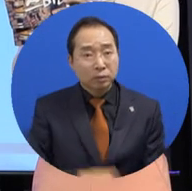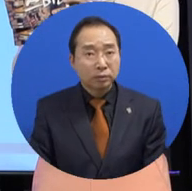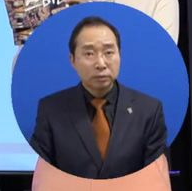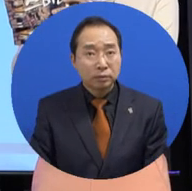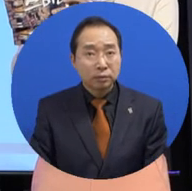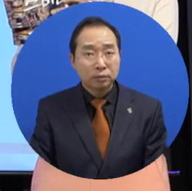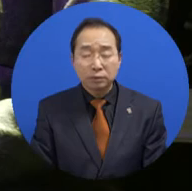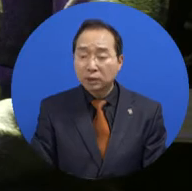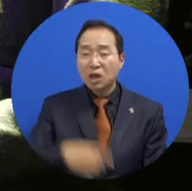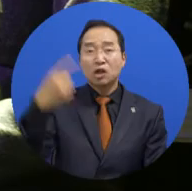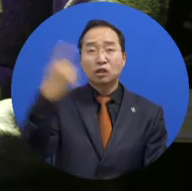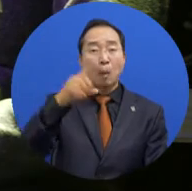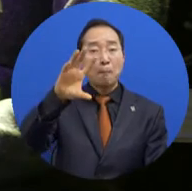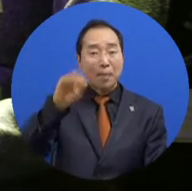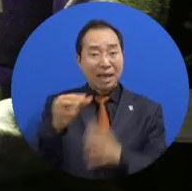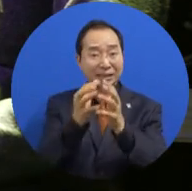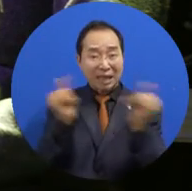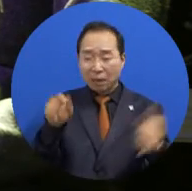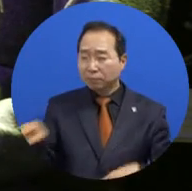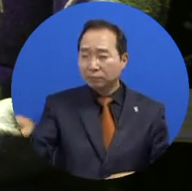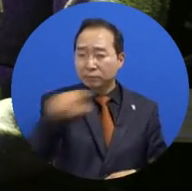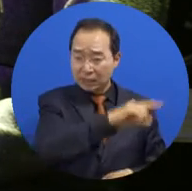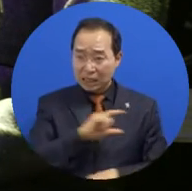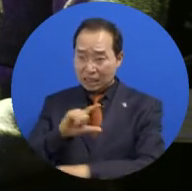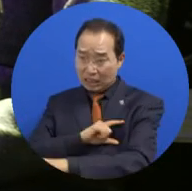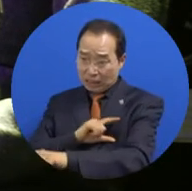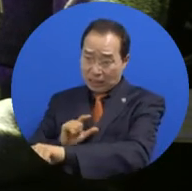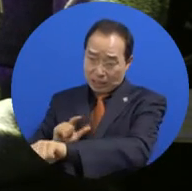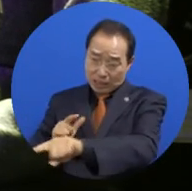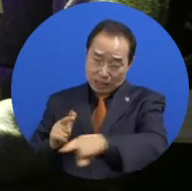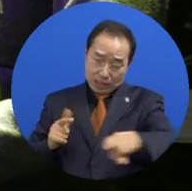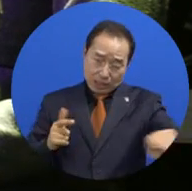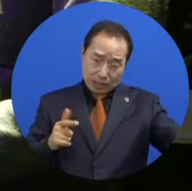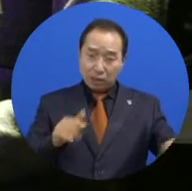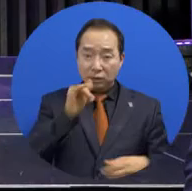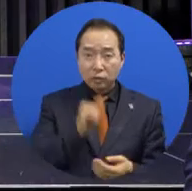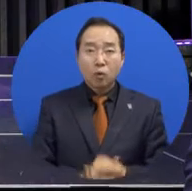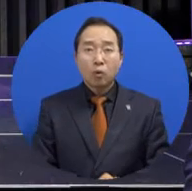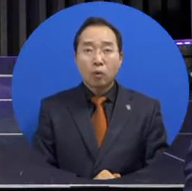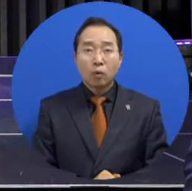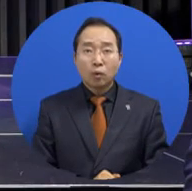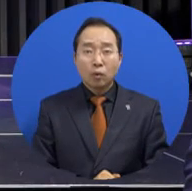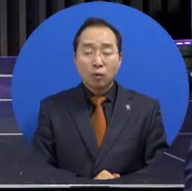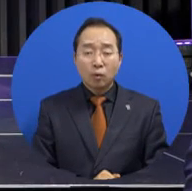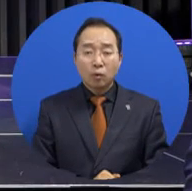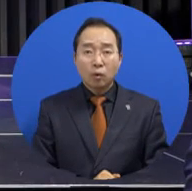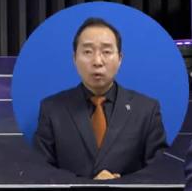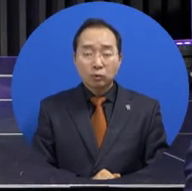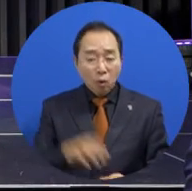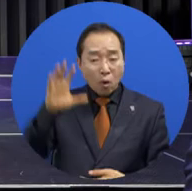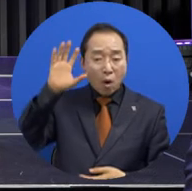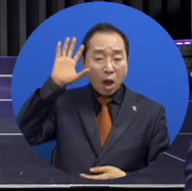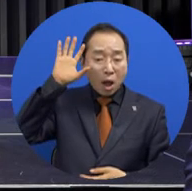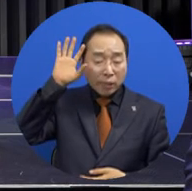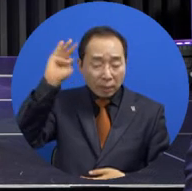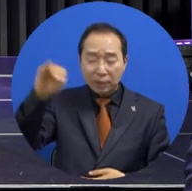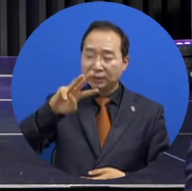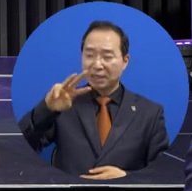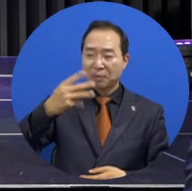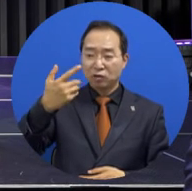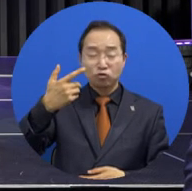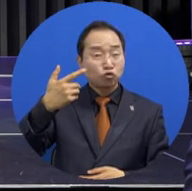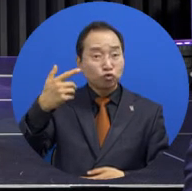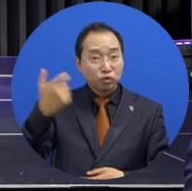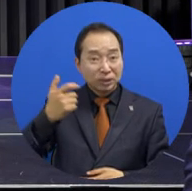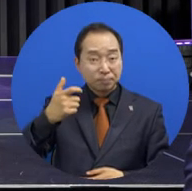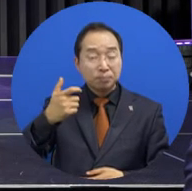없다. 천만 사람에게는 천만 가지의 다른 이름이 있고 300일에는 또한 300가지의 다른